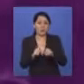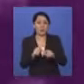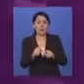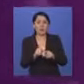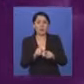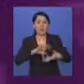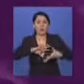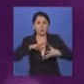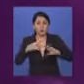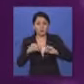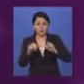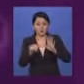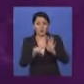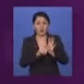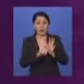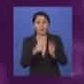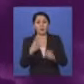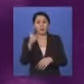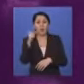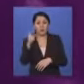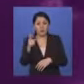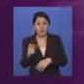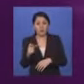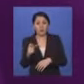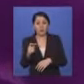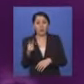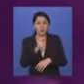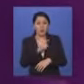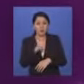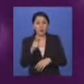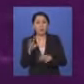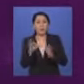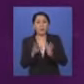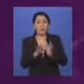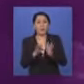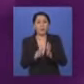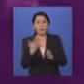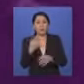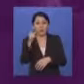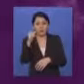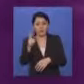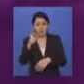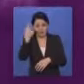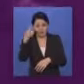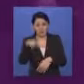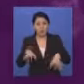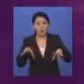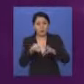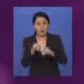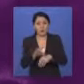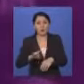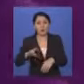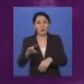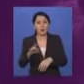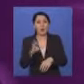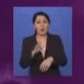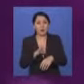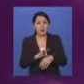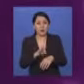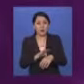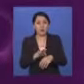талдаулар эпидемиологиялық көрсеткіштер бойынша 64 азаматтан және эпидқадағалау мақсатында 5 азаматтан алынды. Жалпы өңірде індетті